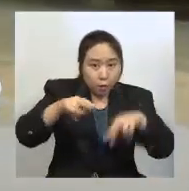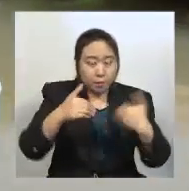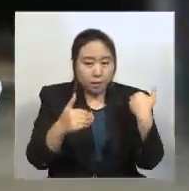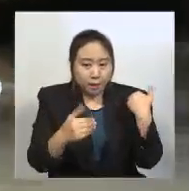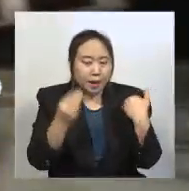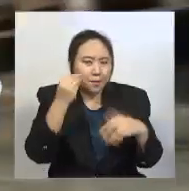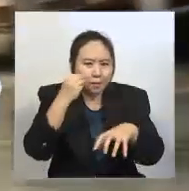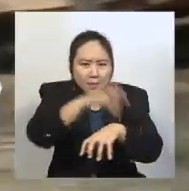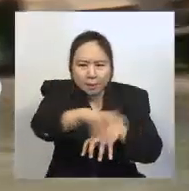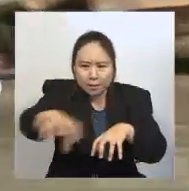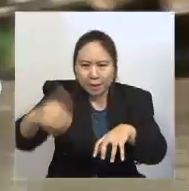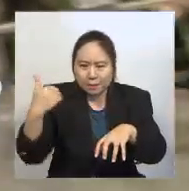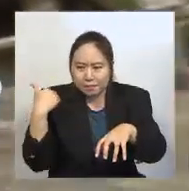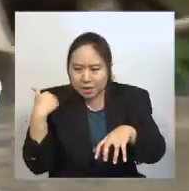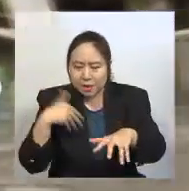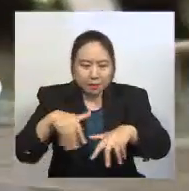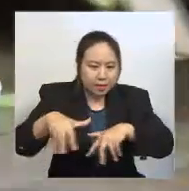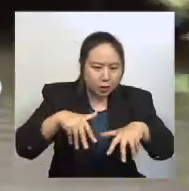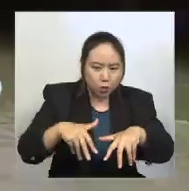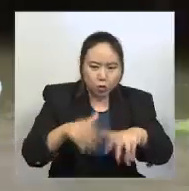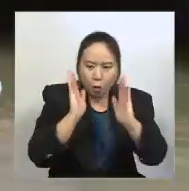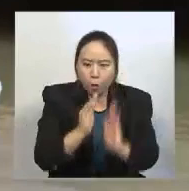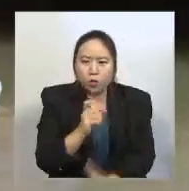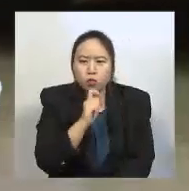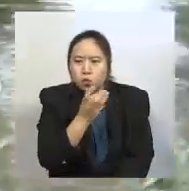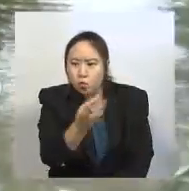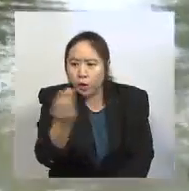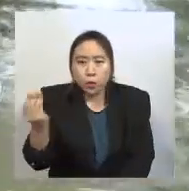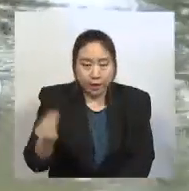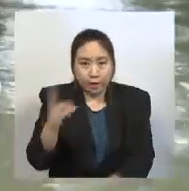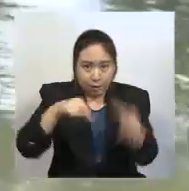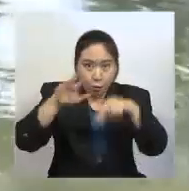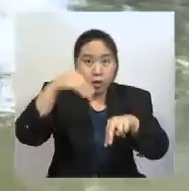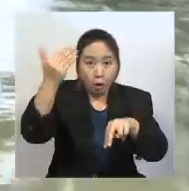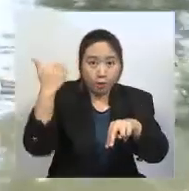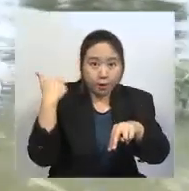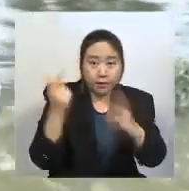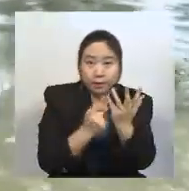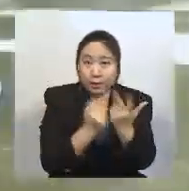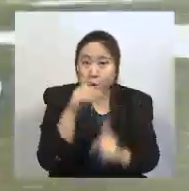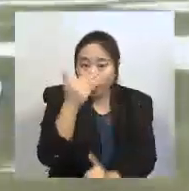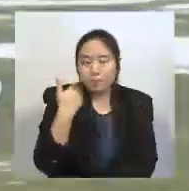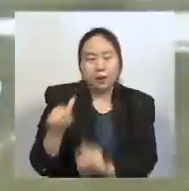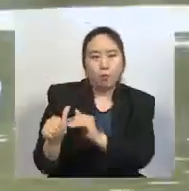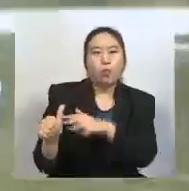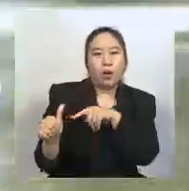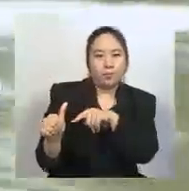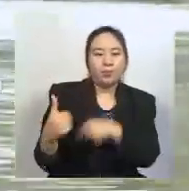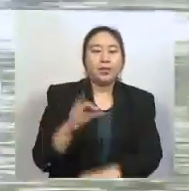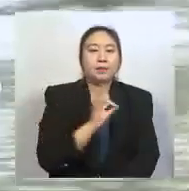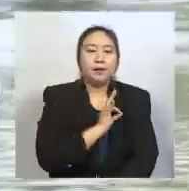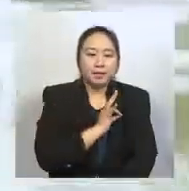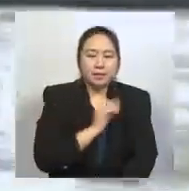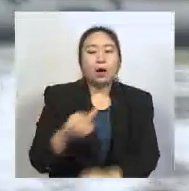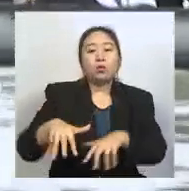านเนี่ยเราเหลือมีประชาชนบางท่านยังเหลืออยู่กี่หลังคาเรือนอะไรเงี้ยค ่ะในเบื้องต้นเนี่ยเราสำรวจผ่านผู้นำนะครับทั้งสมาชิกสภาแล้วก็ผู้น